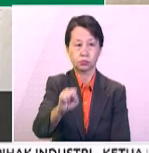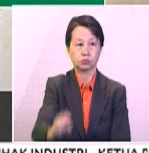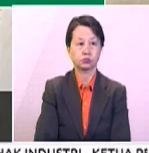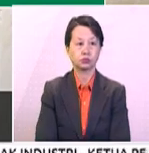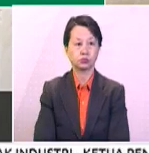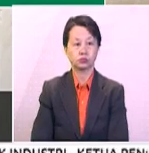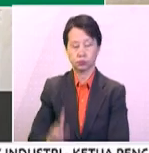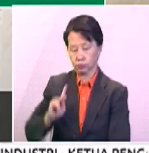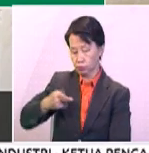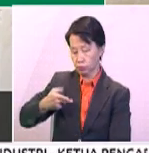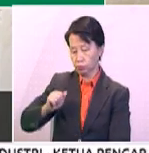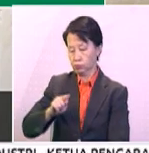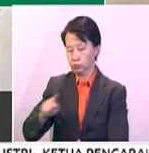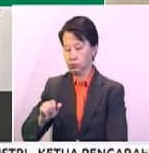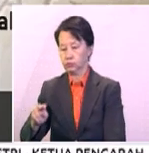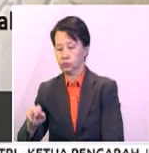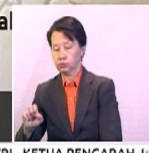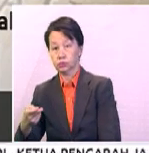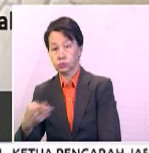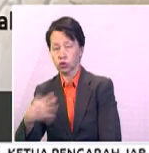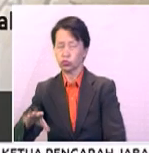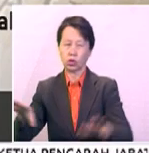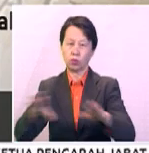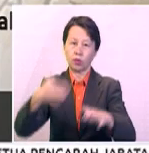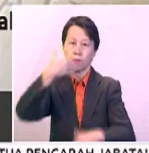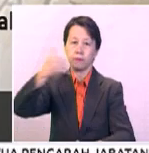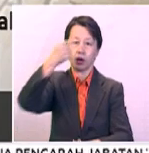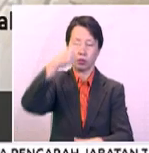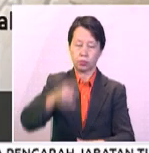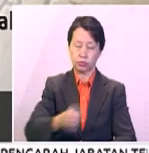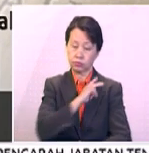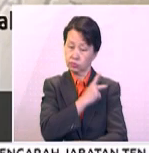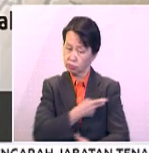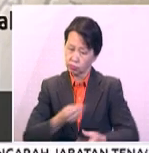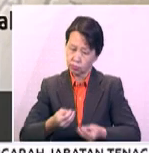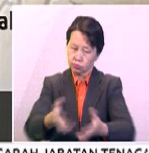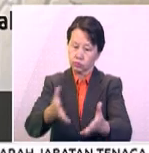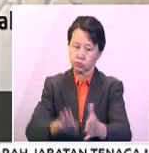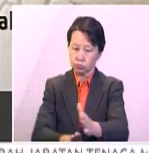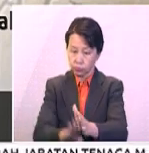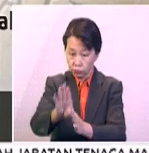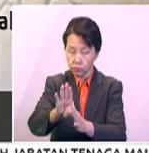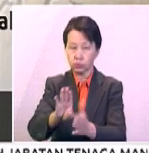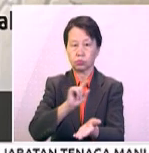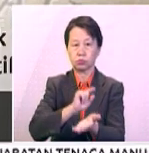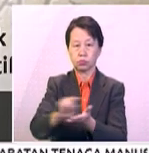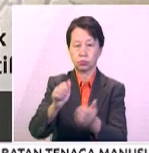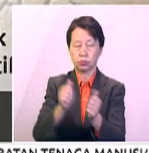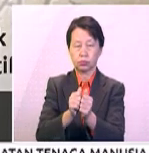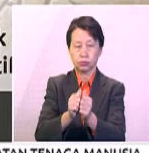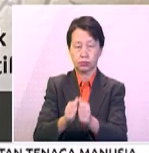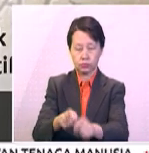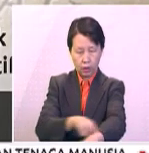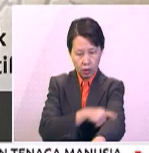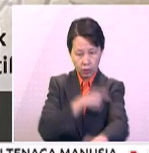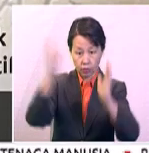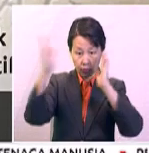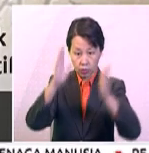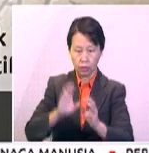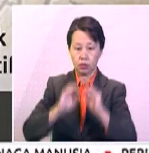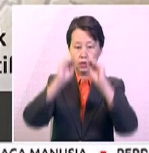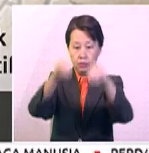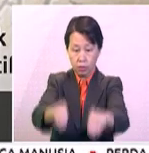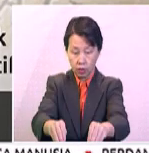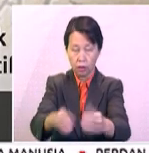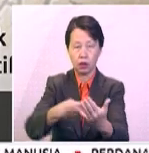Katanya khazanah telah melakukan yang terbaik untuk melaksanakan mandatnya untuk memenuhi pertumbuhan pendapatan jangka panjang negara, melabur